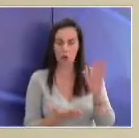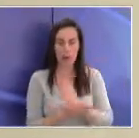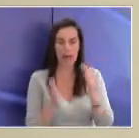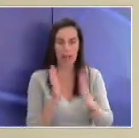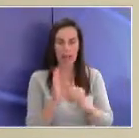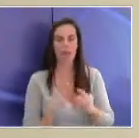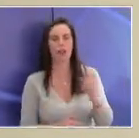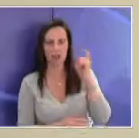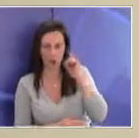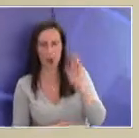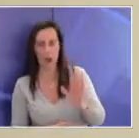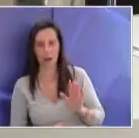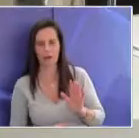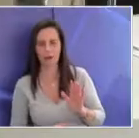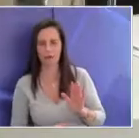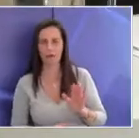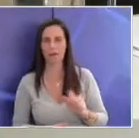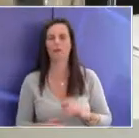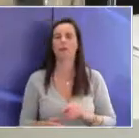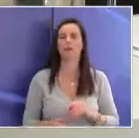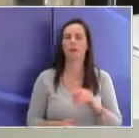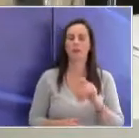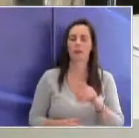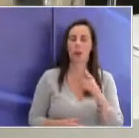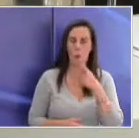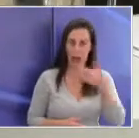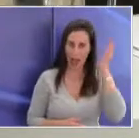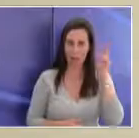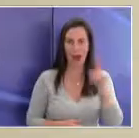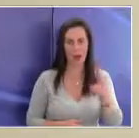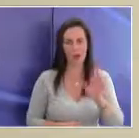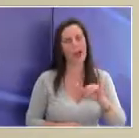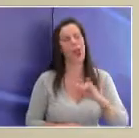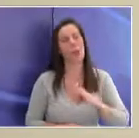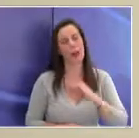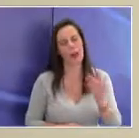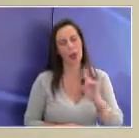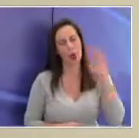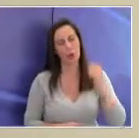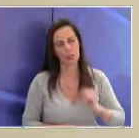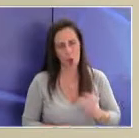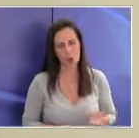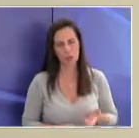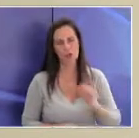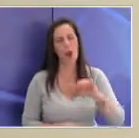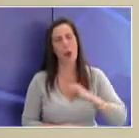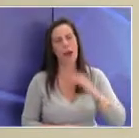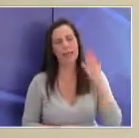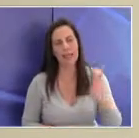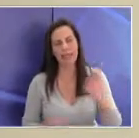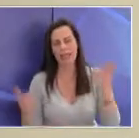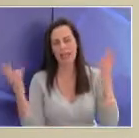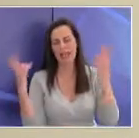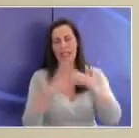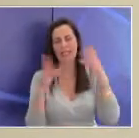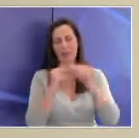התאריך בדלת ניסן, שמעת את השטיח מתחת לרגליו? הוא אומר לו, לפיד, הרי אותך לא מעניין, לא גיוס, ולא מעניין אותך הסדרה עם